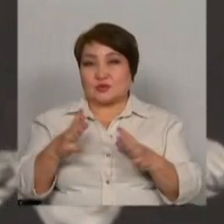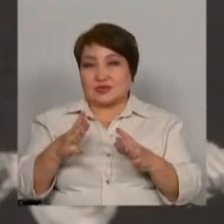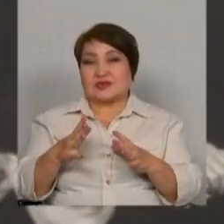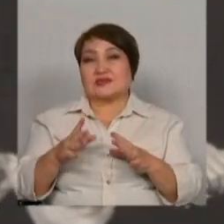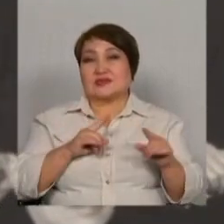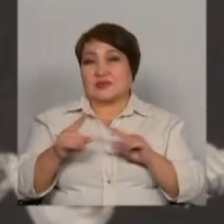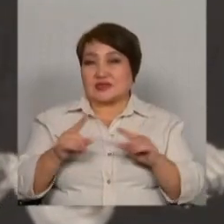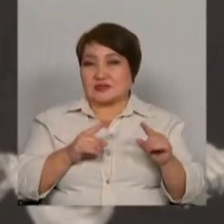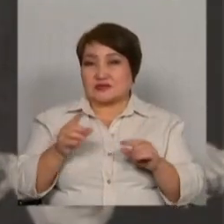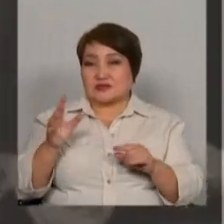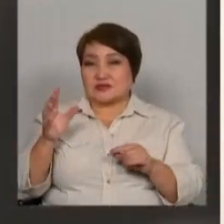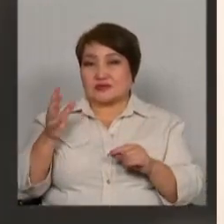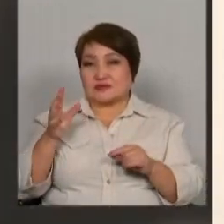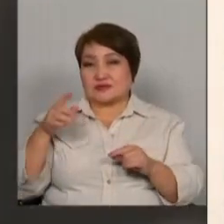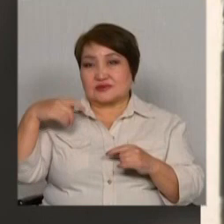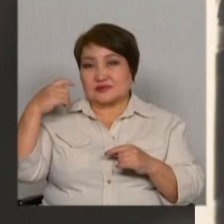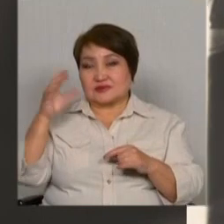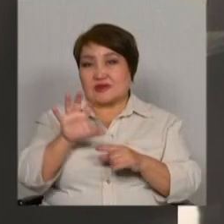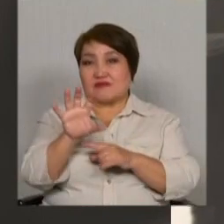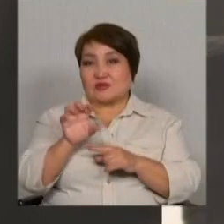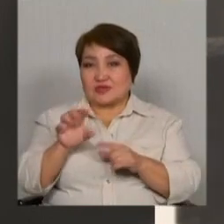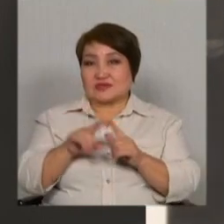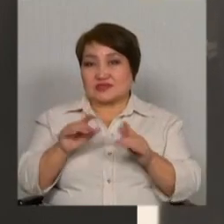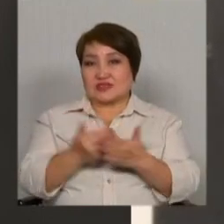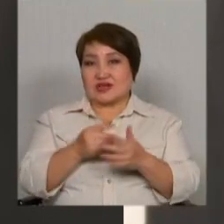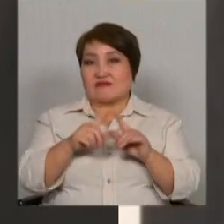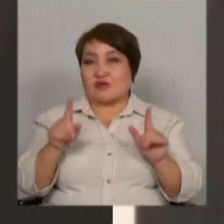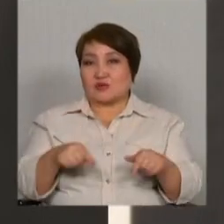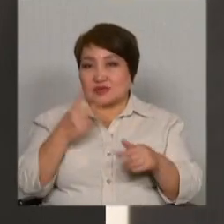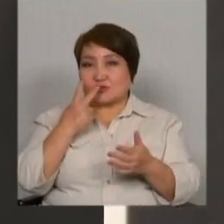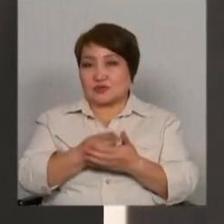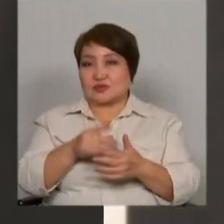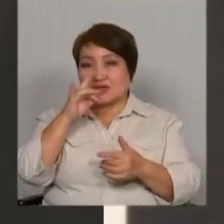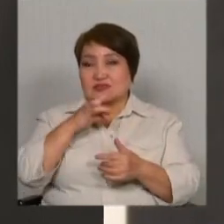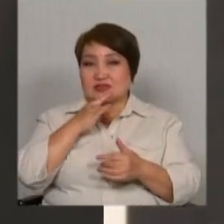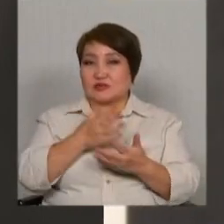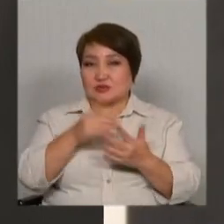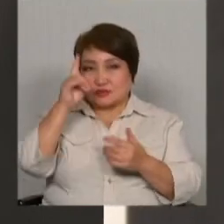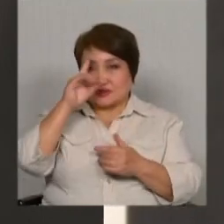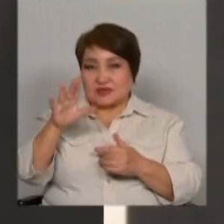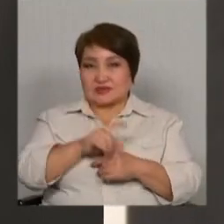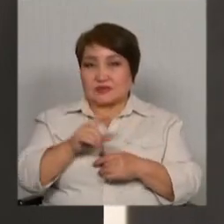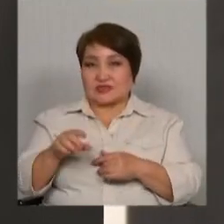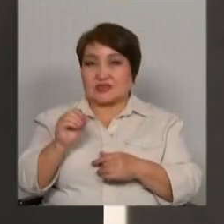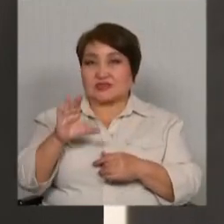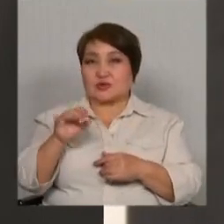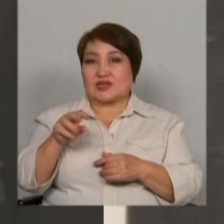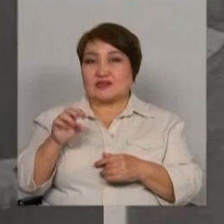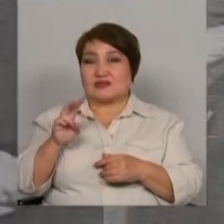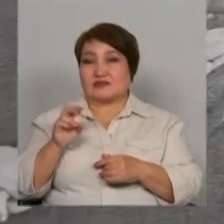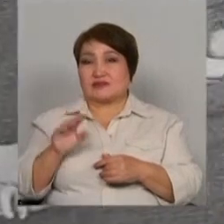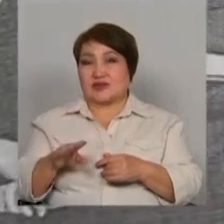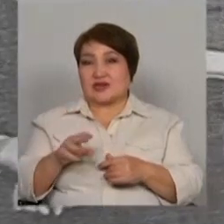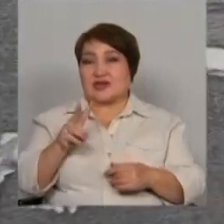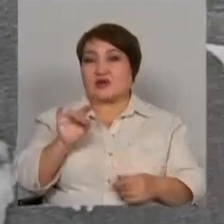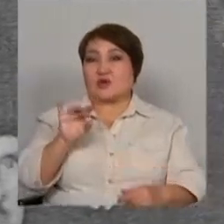жаңа фотосы да таныстырылды. Онда съезге қатысқан қазақтың бір туар азаматтары Біләл Сүлеев, Елдес Омаров, Әмре